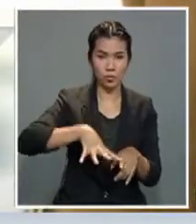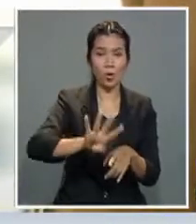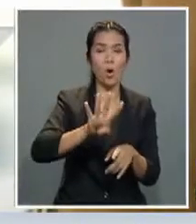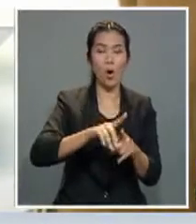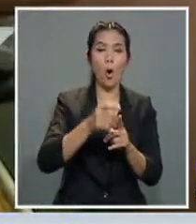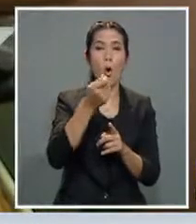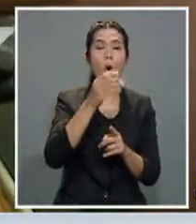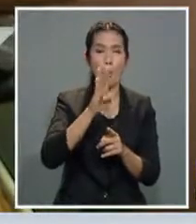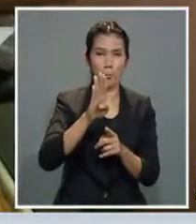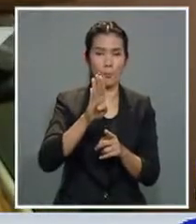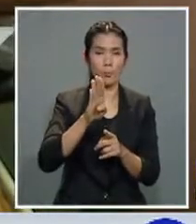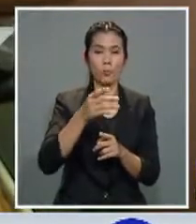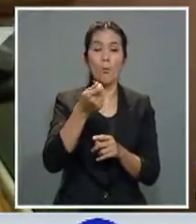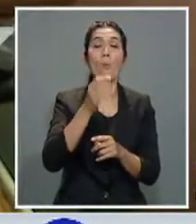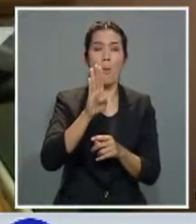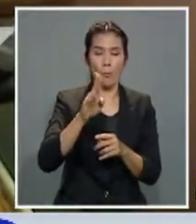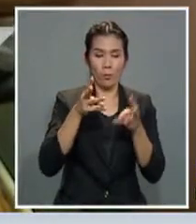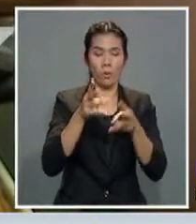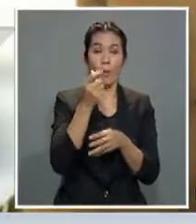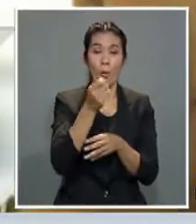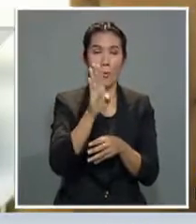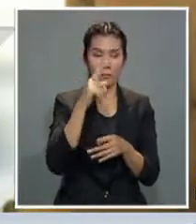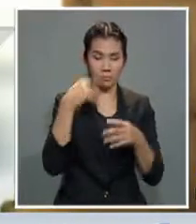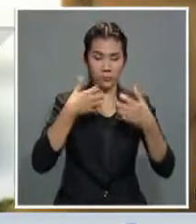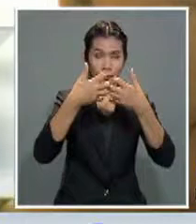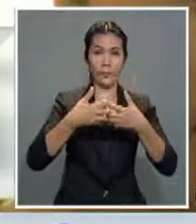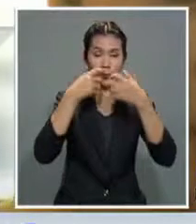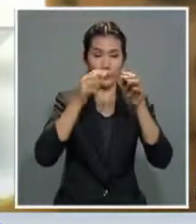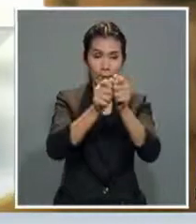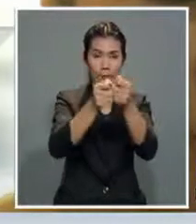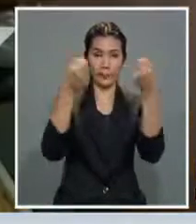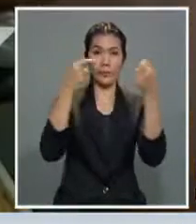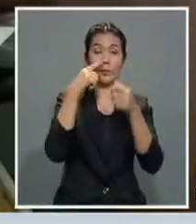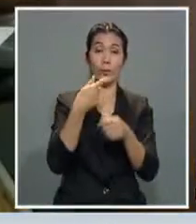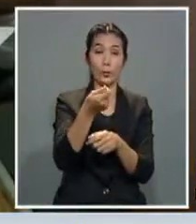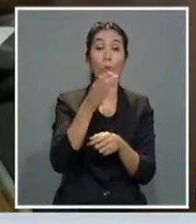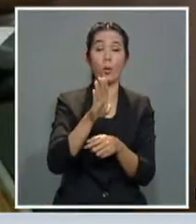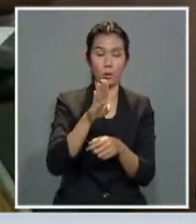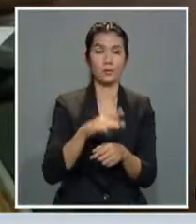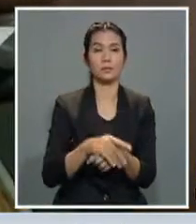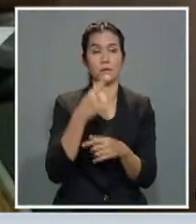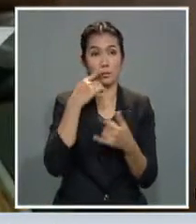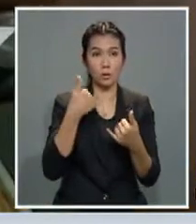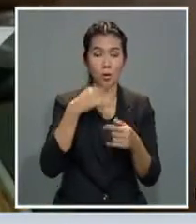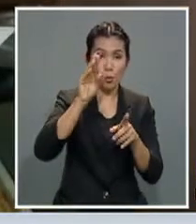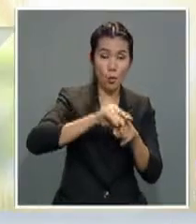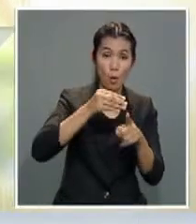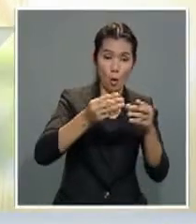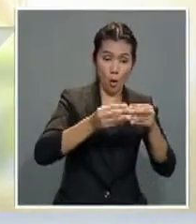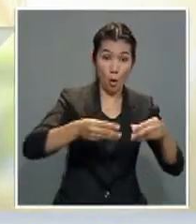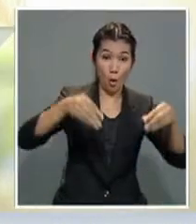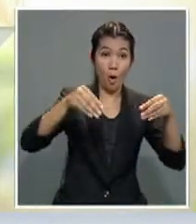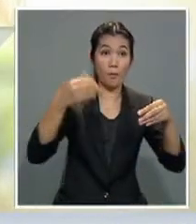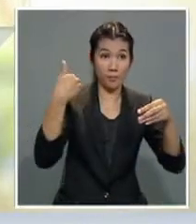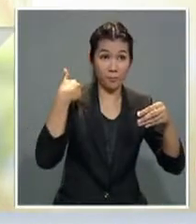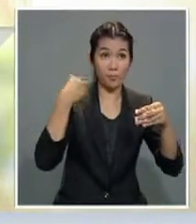รวยครับของกลุ่มของเรา อ๋อใช้วิธีอบเอาใช่ไหม ใช้อบครับ เรามีเครื่องอบของเราเลยใช่ไหม เรามีครับเรามี แล้วกล้วยใหญ่ๆนะคะกล้วยหอมอย่างกล้วยหอม